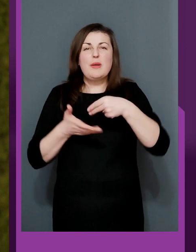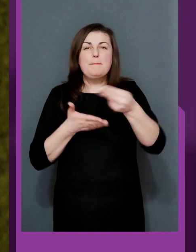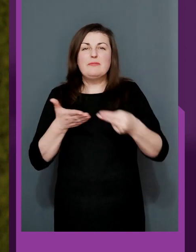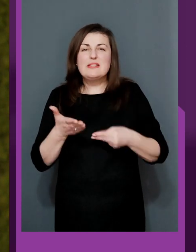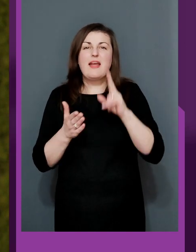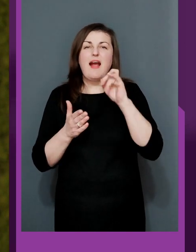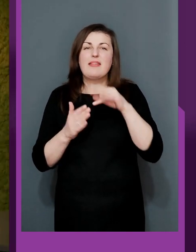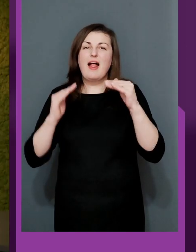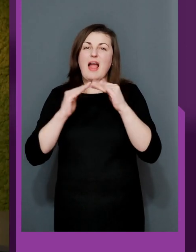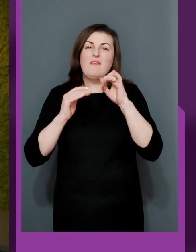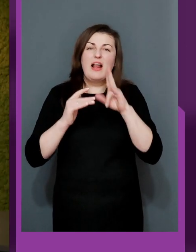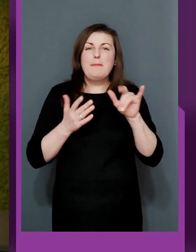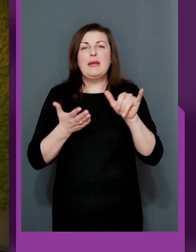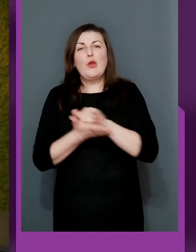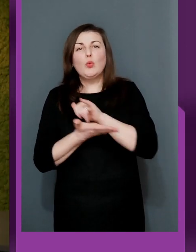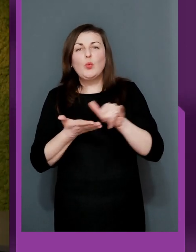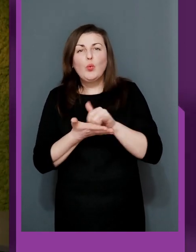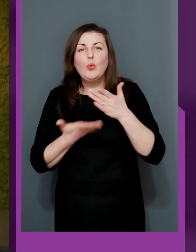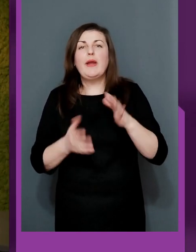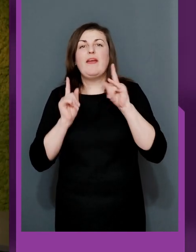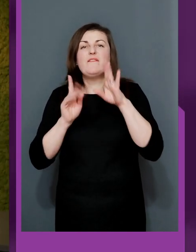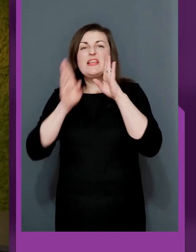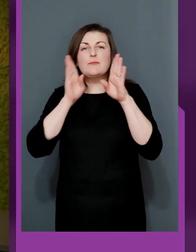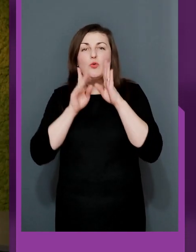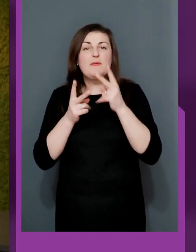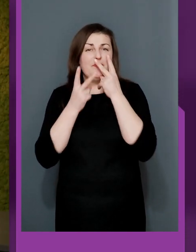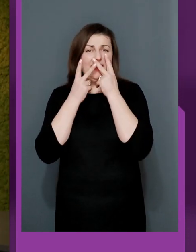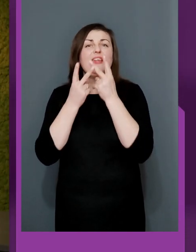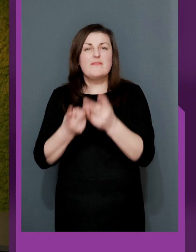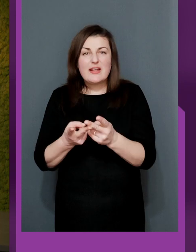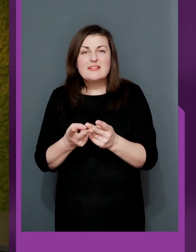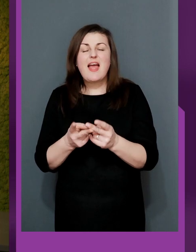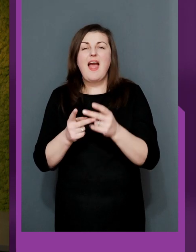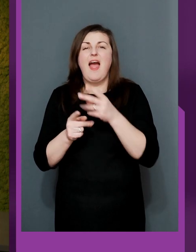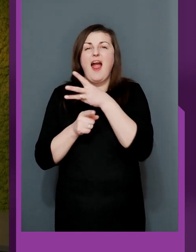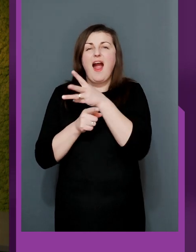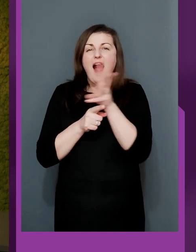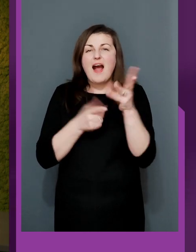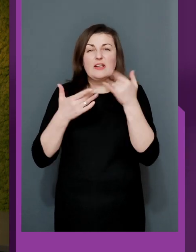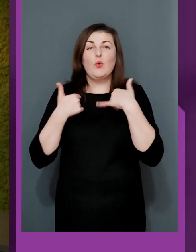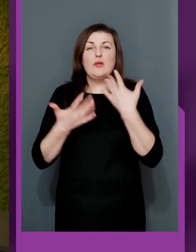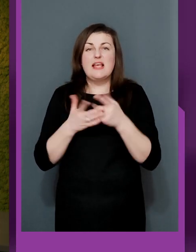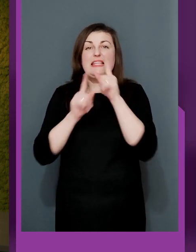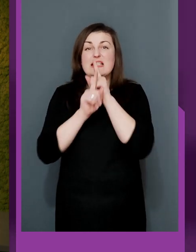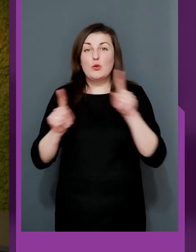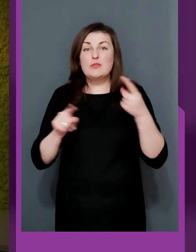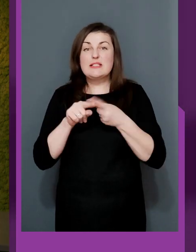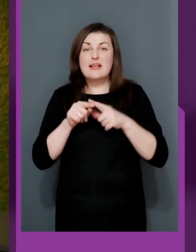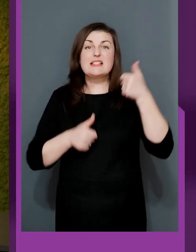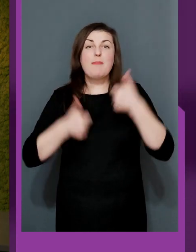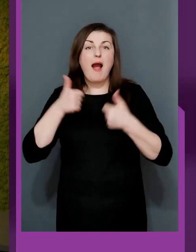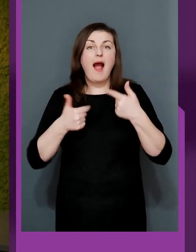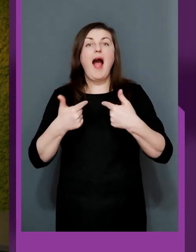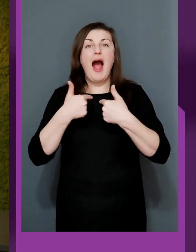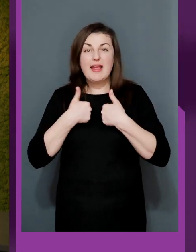каналів екваолімпіки на ютбі і на Фейсбуці дивилися кадри які в нас є ексклюзивні з цих